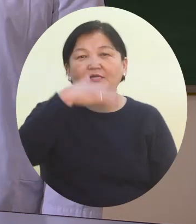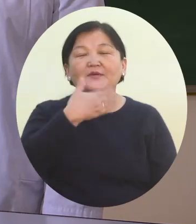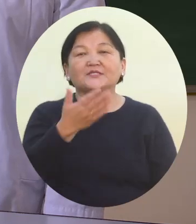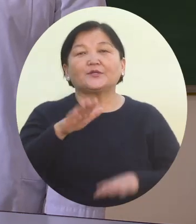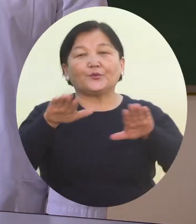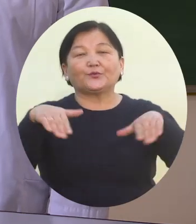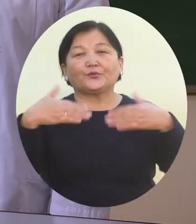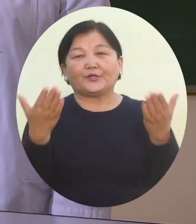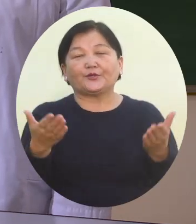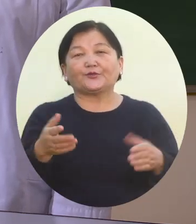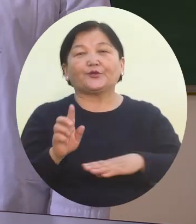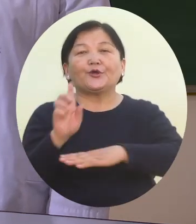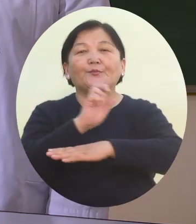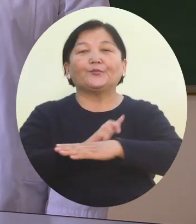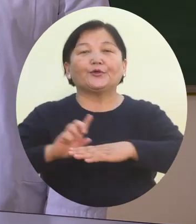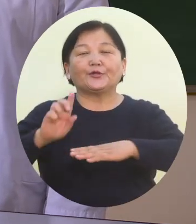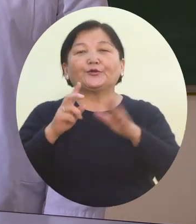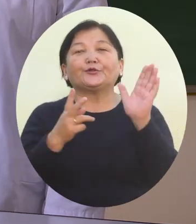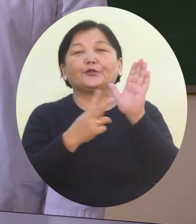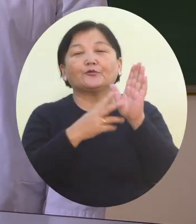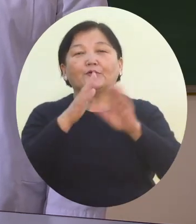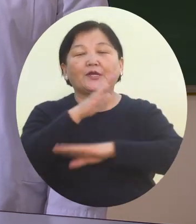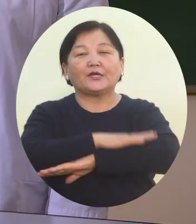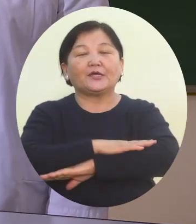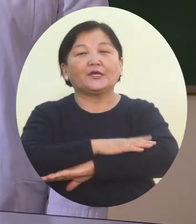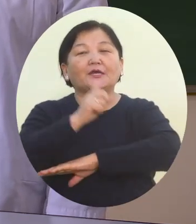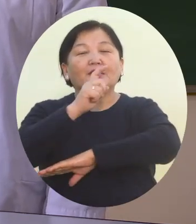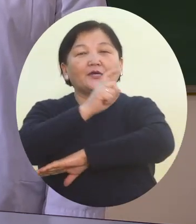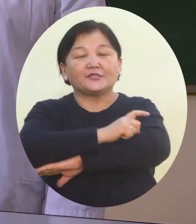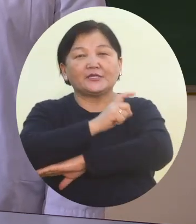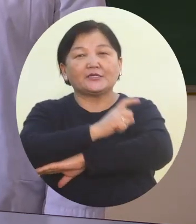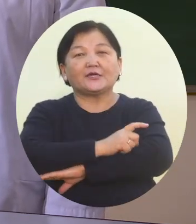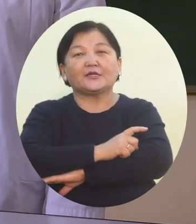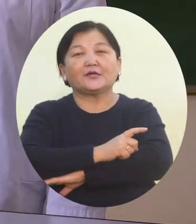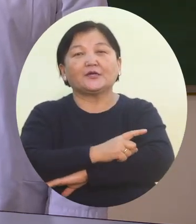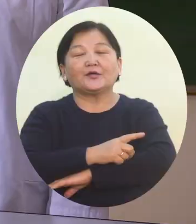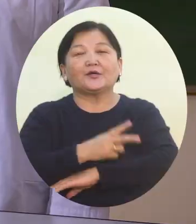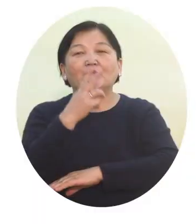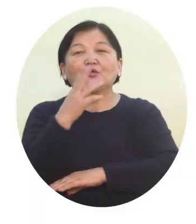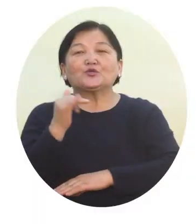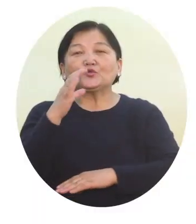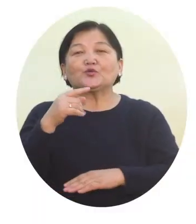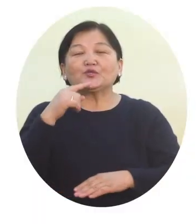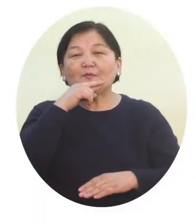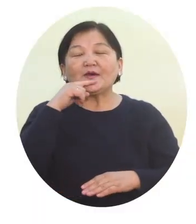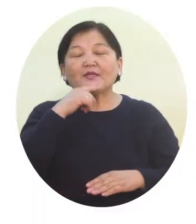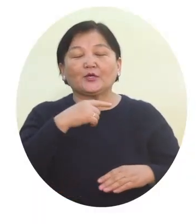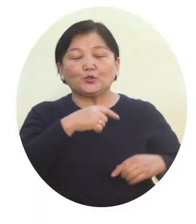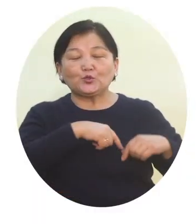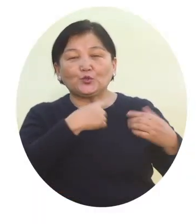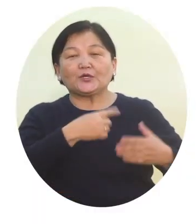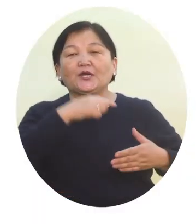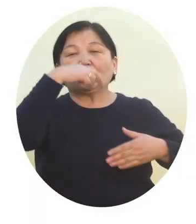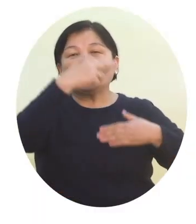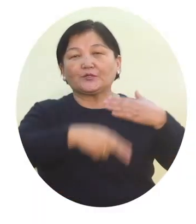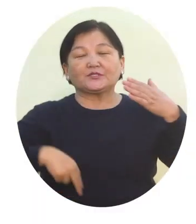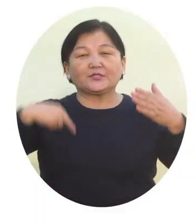Хүүхдүүдээ бид өнөөдөр биологийн 7-р ангийн хичээлийн хүрээнд цус нь цусаар урсдаг зүрх цусыг шахан